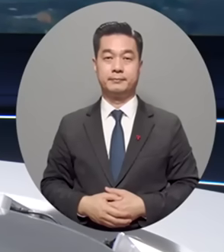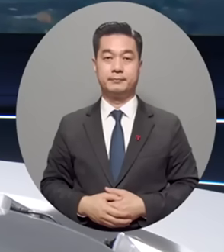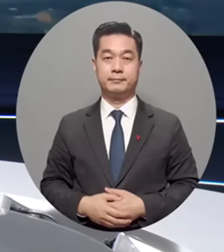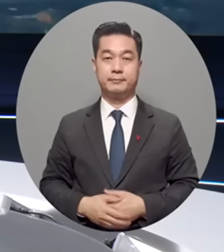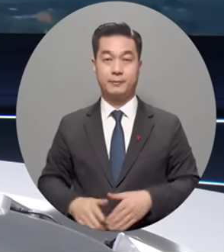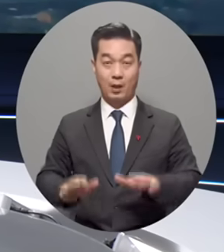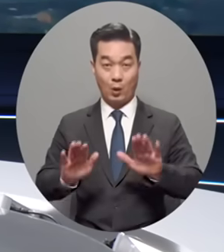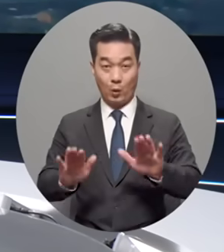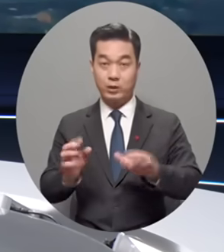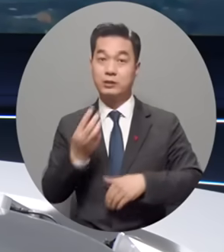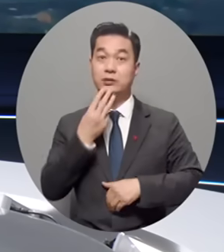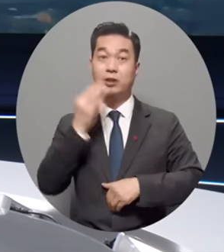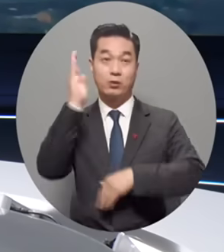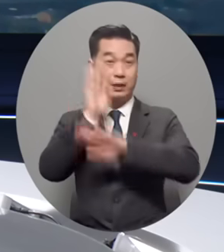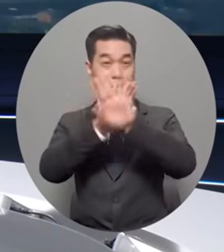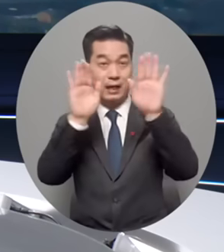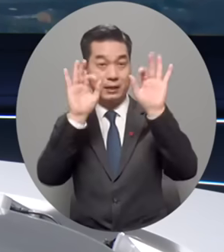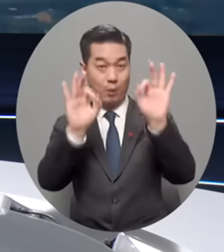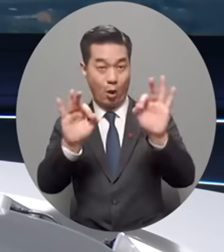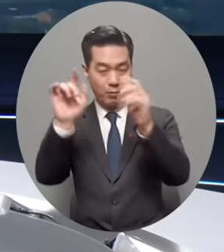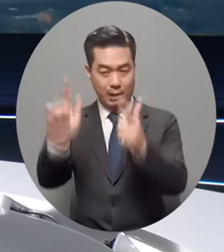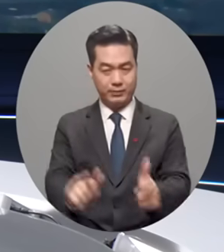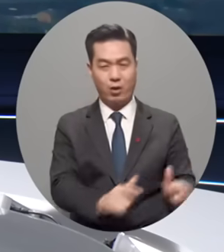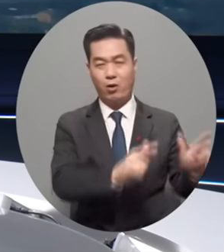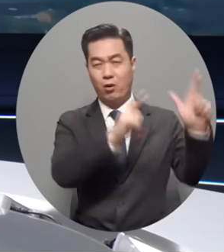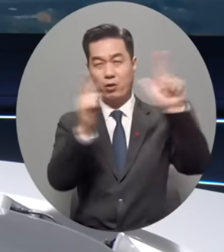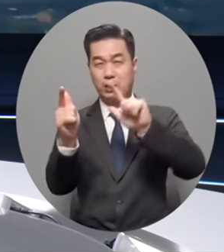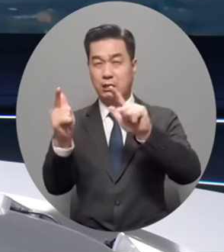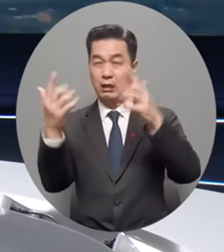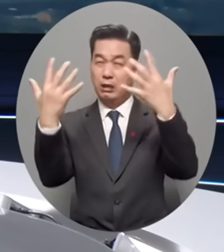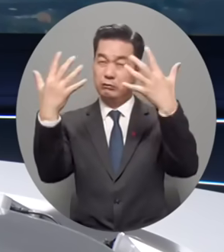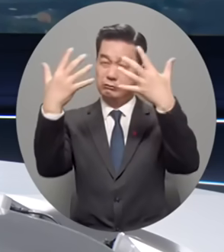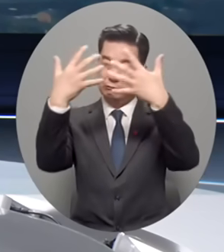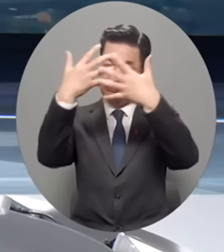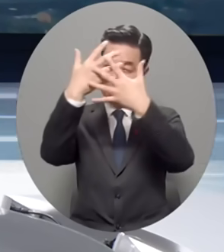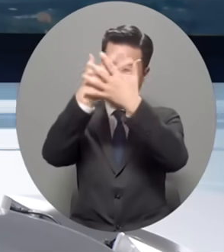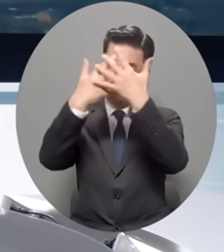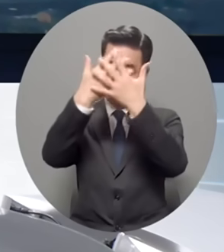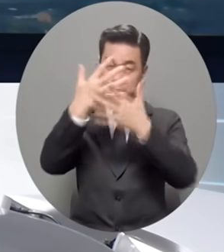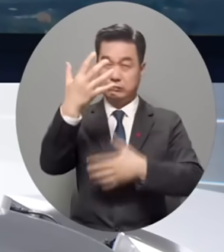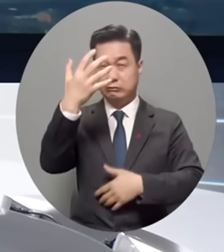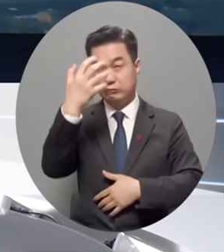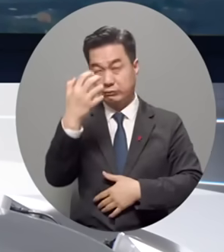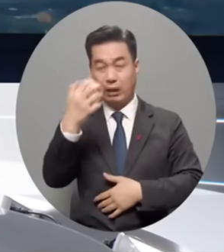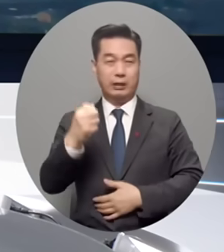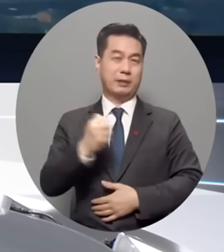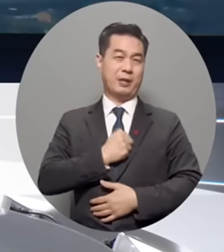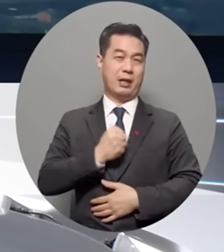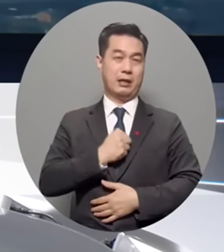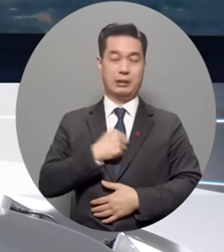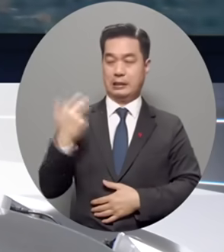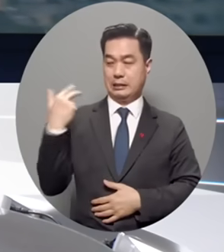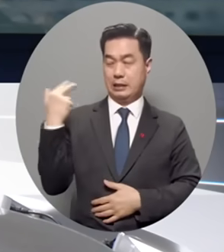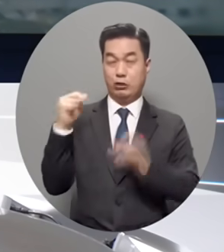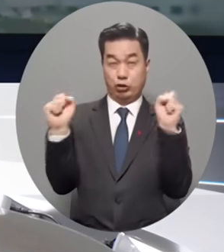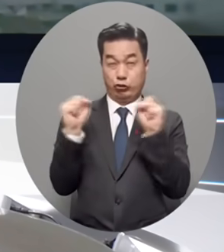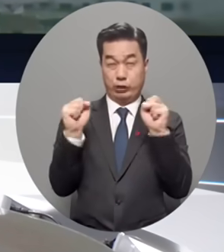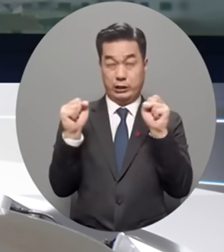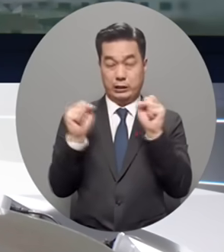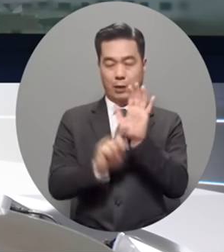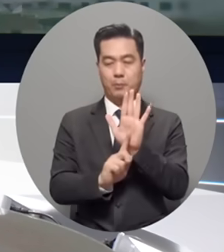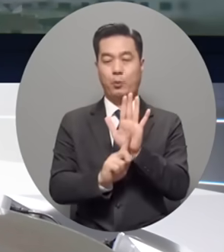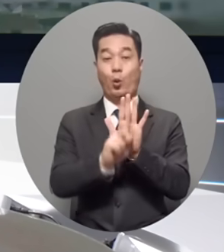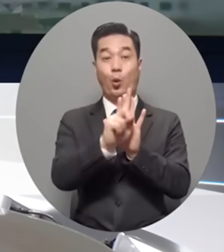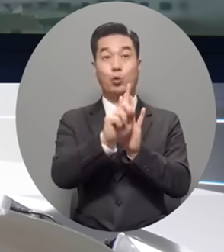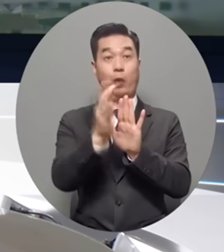오늘 서울의 하늘은 이렇게 하루 종일 뿌옇고 답답한 모습이었습니다. 지난주 기승을 부리던 한파가 물러가고